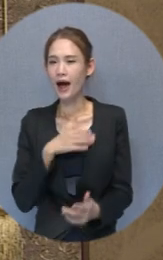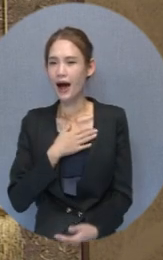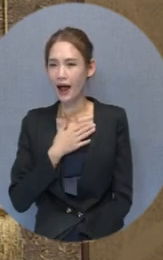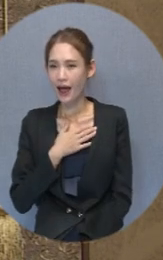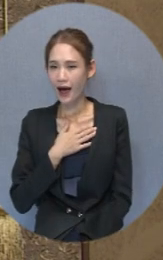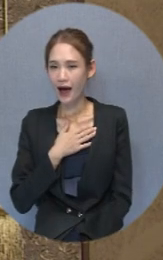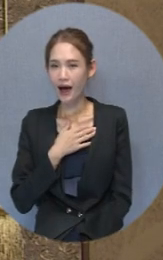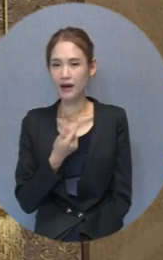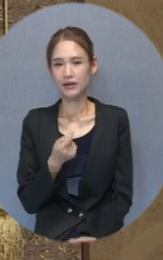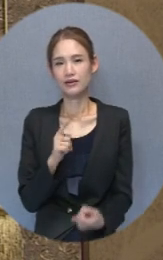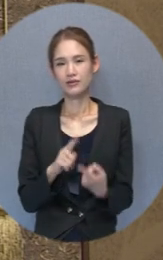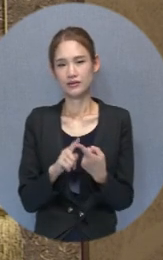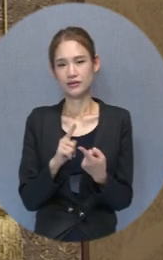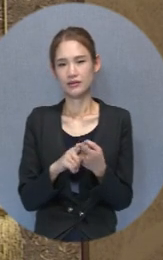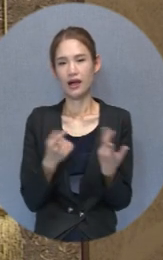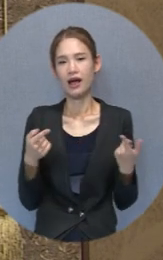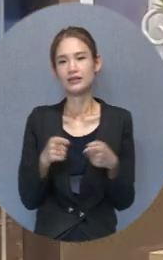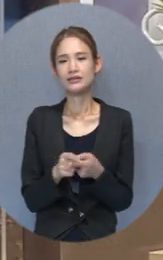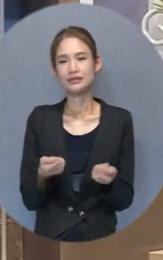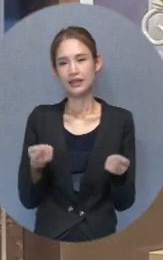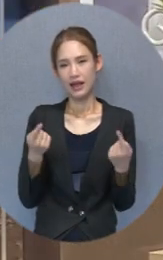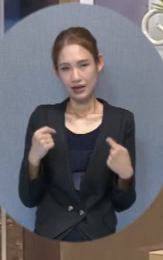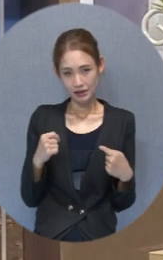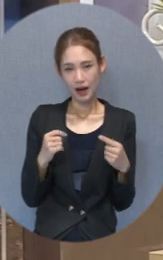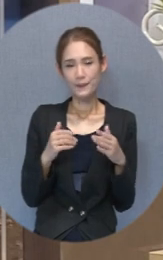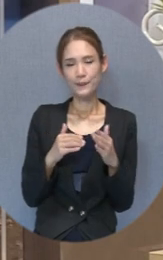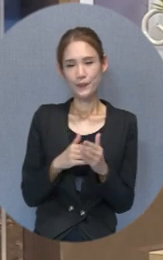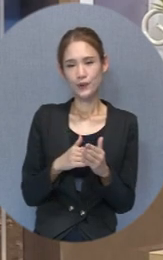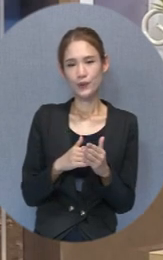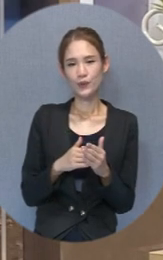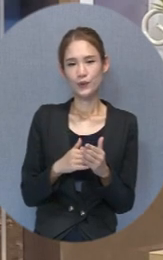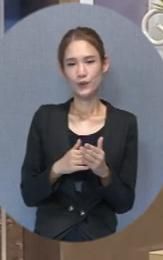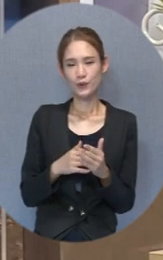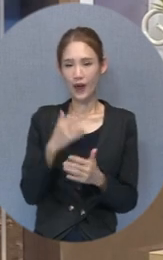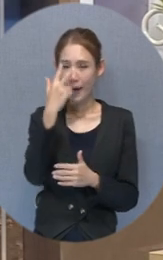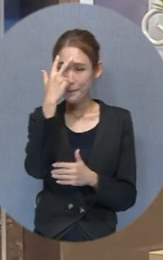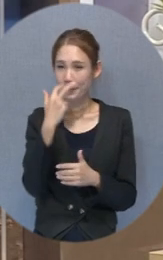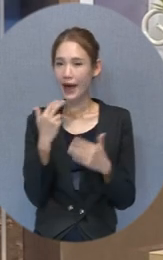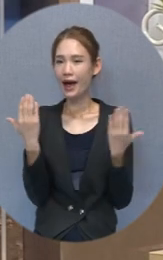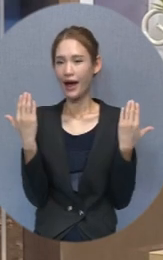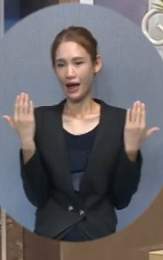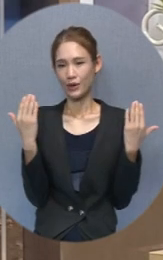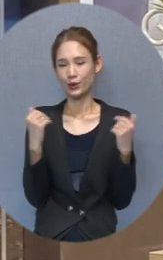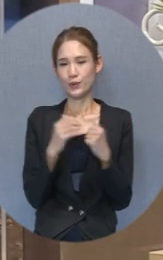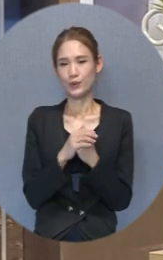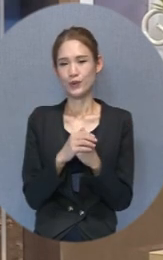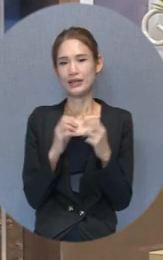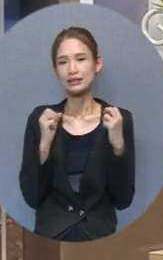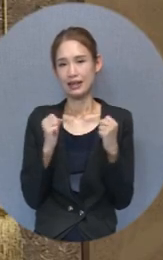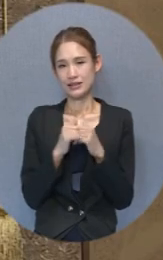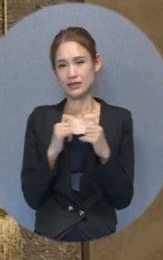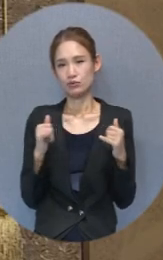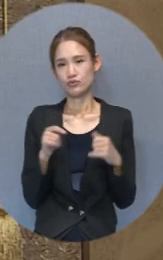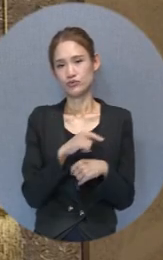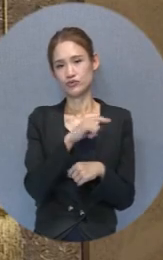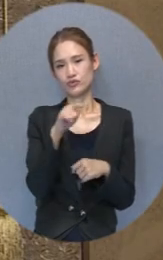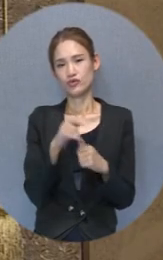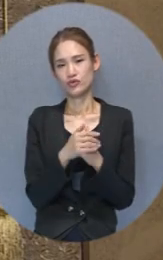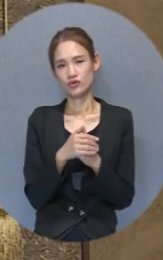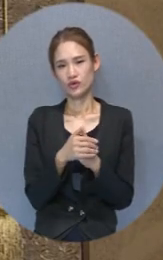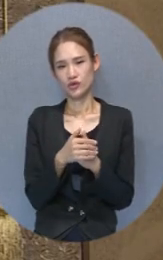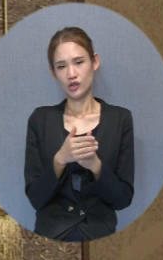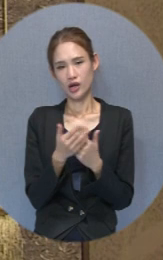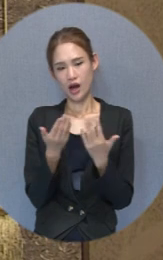그래서 이제 그분이 개발에 참여를 하시고요. 그리고 이제 현장에 맹학교에 계시는 선생님들. 그러니까 교과